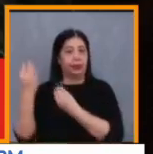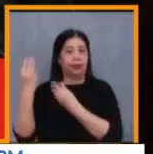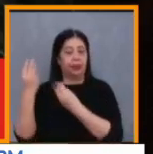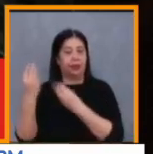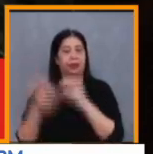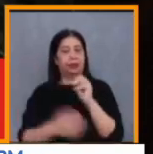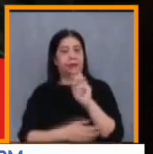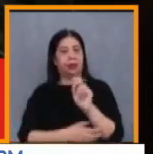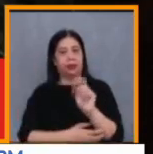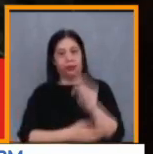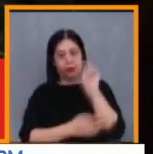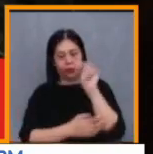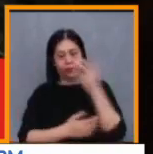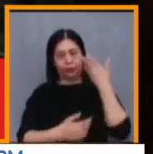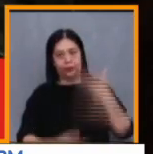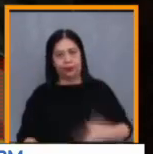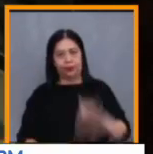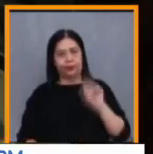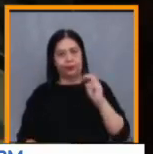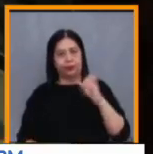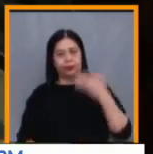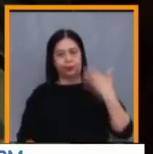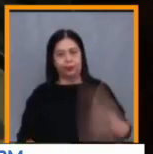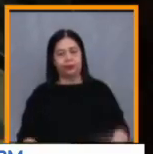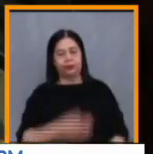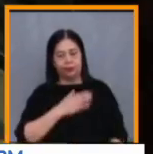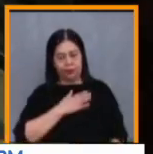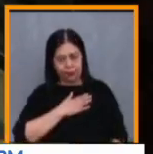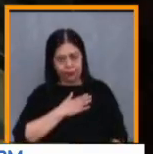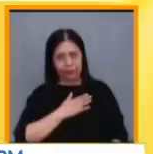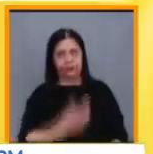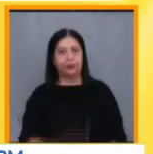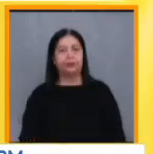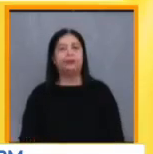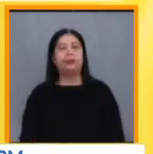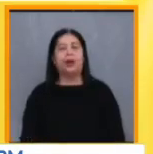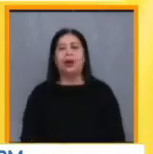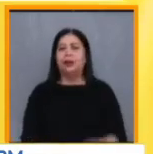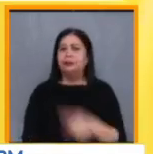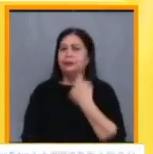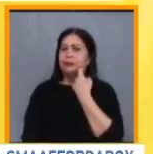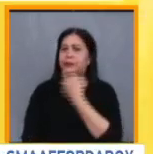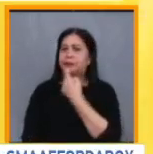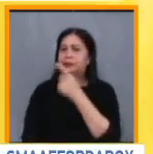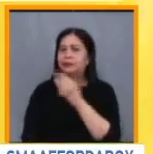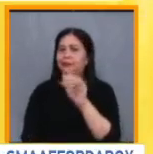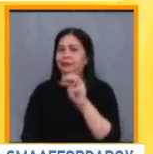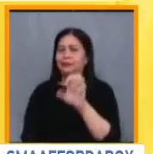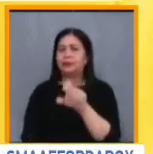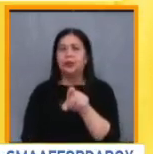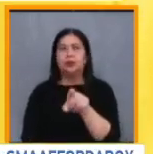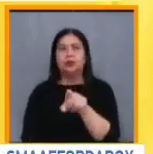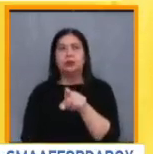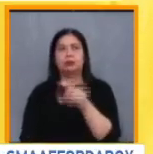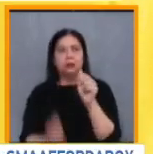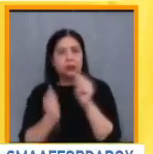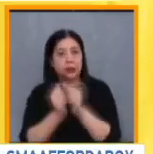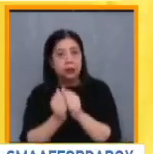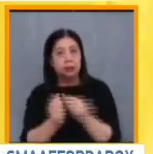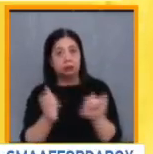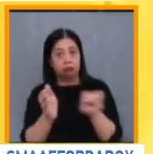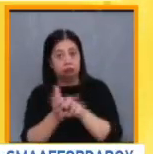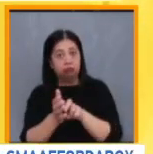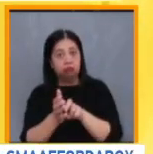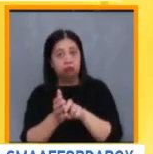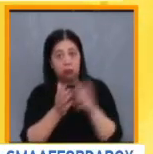Ako po si James Agustin, buong puso para sa Pilipino. James, nabanggit mo kanina sa iyong report na pati pasahero ay balak din